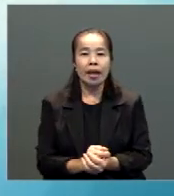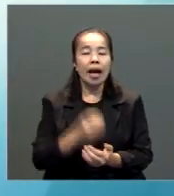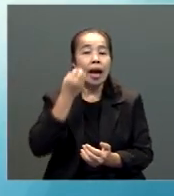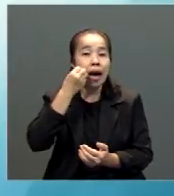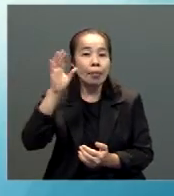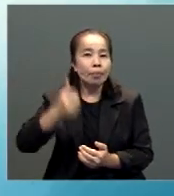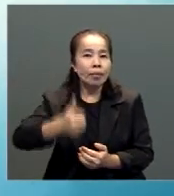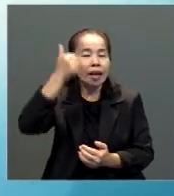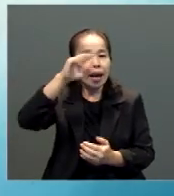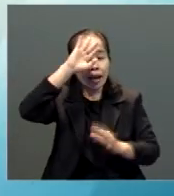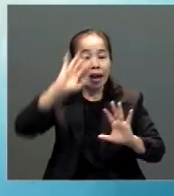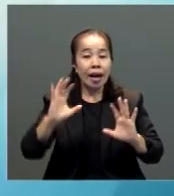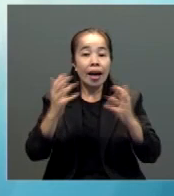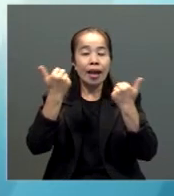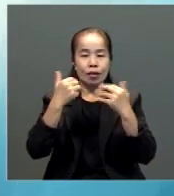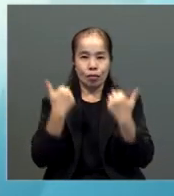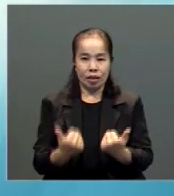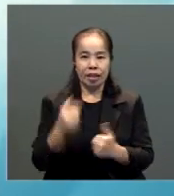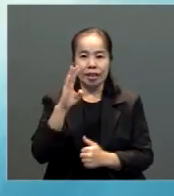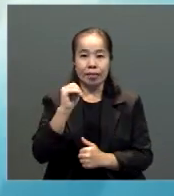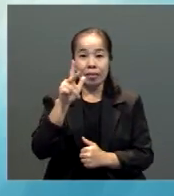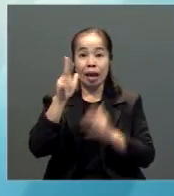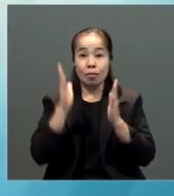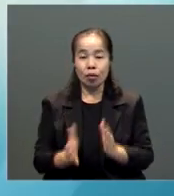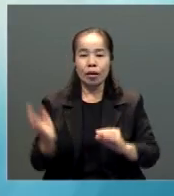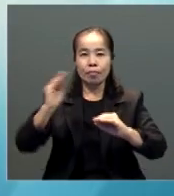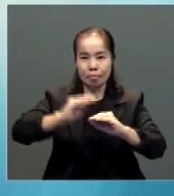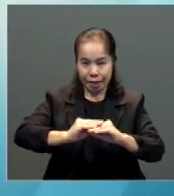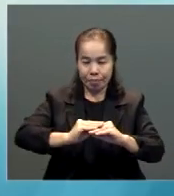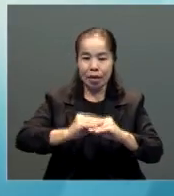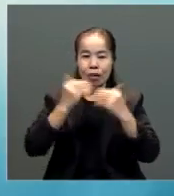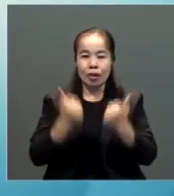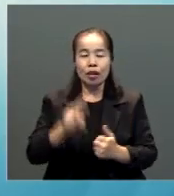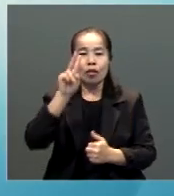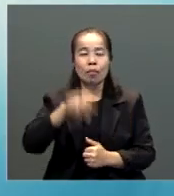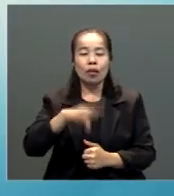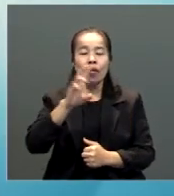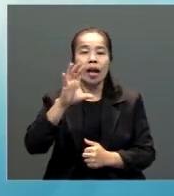รายนะครับแล้วก็หายป่วยไปแล้วนะครับเพิ่มขึ้นวันนี้43รายรวมเป็น2652